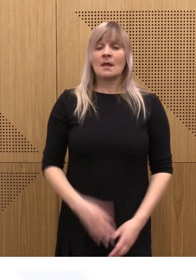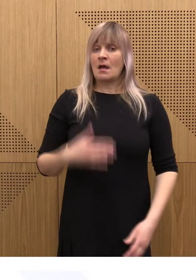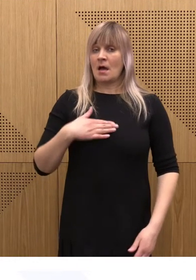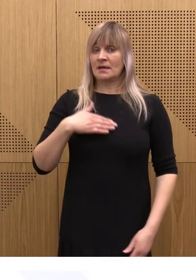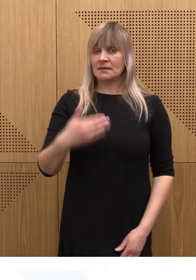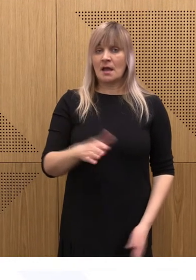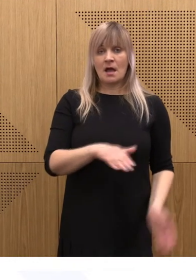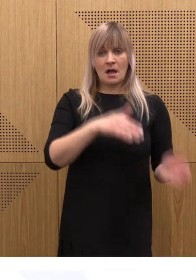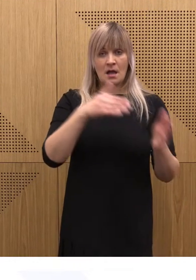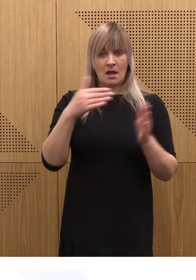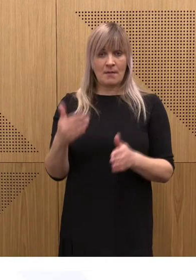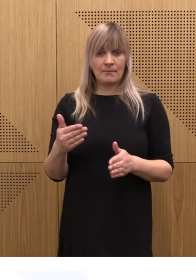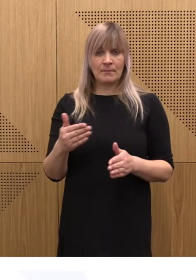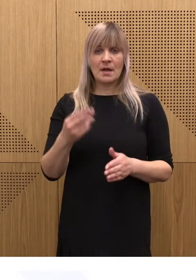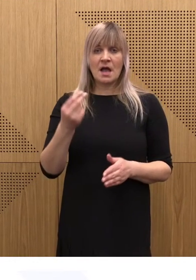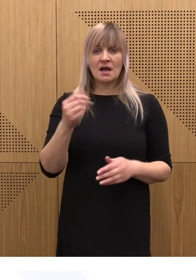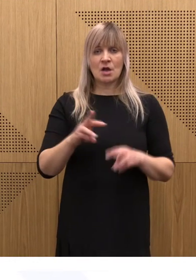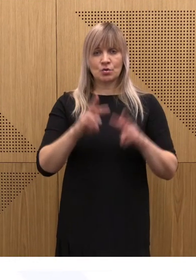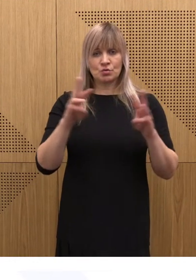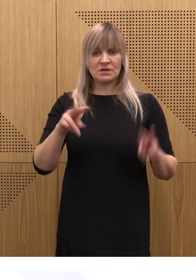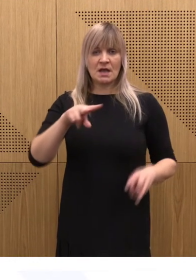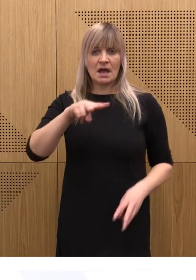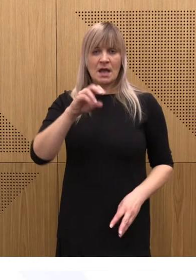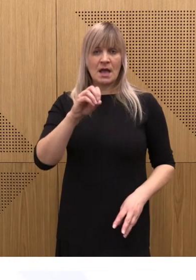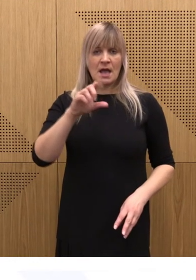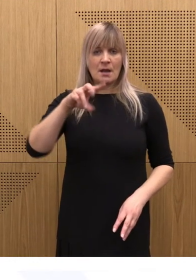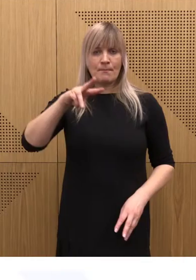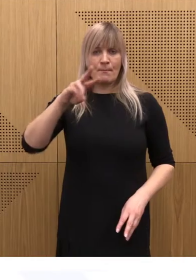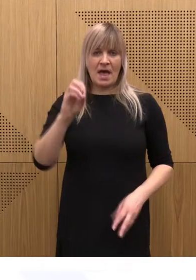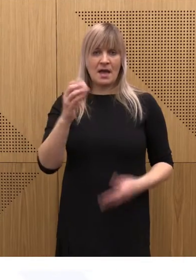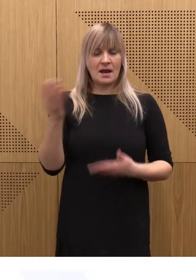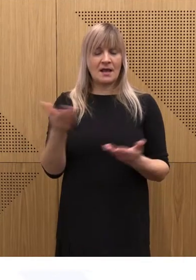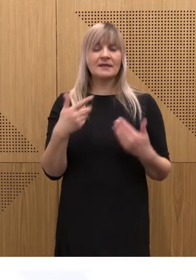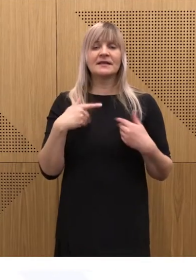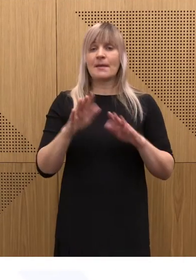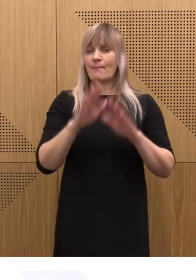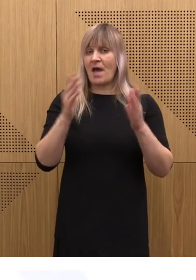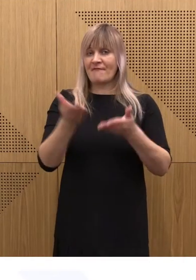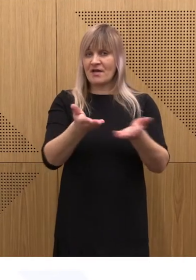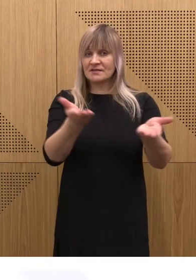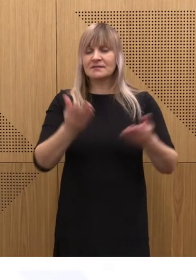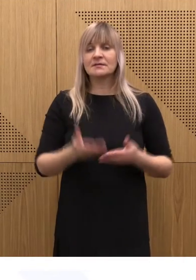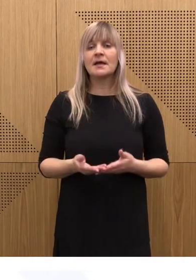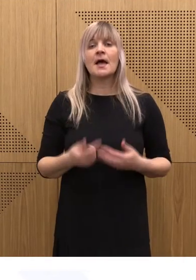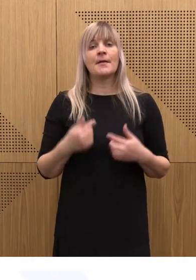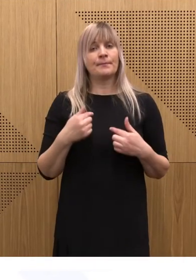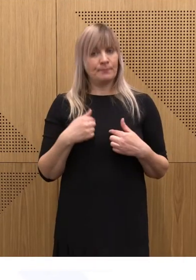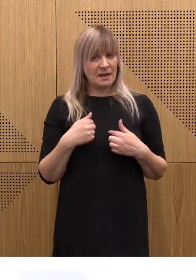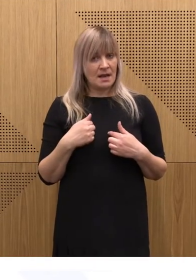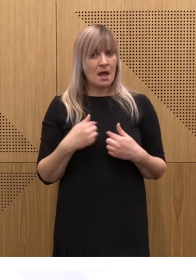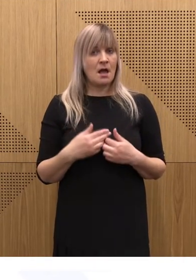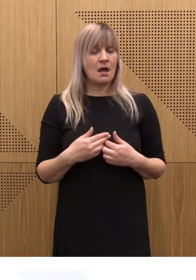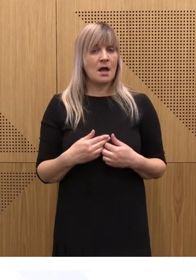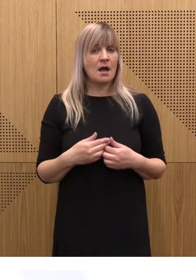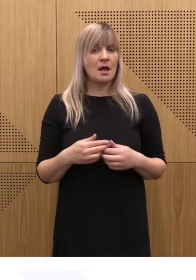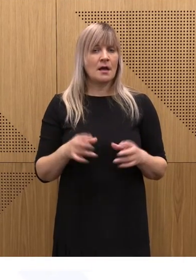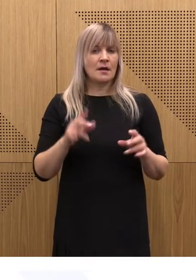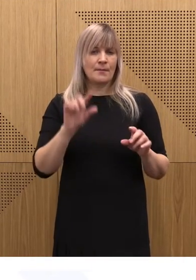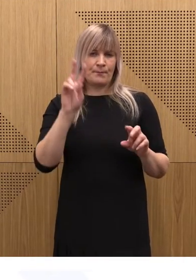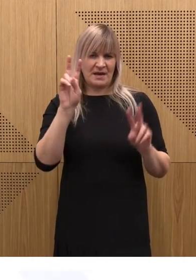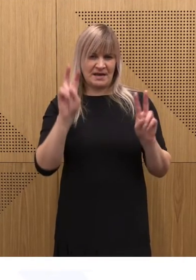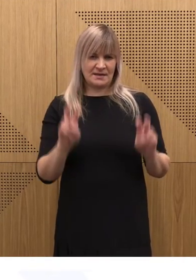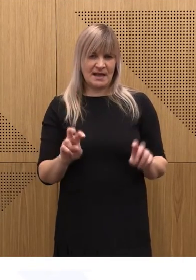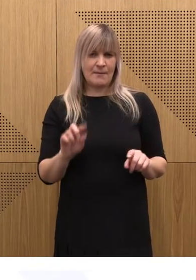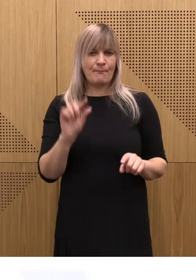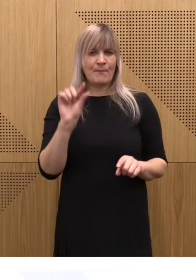Aitäh ja nüüd annan sõna rahandusminister Martin Helmele. Palun. Tere päevast kõigile. Ma siis peatuks mõnel neist